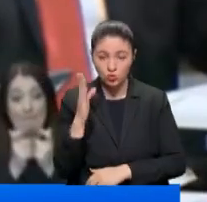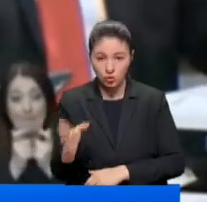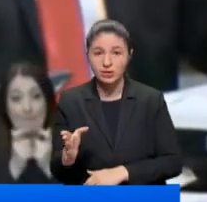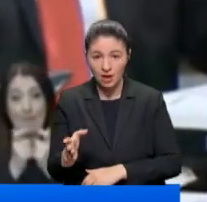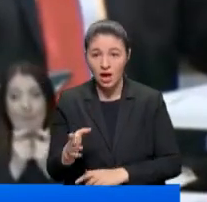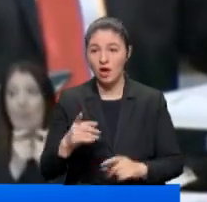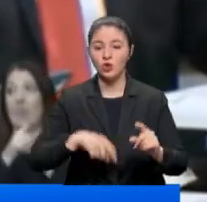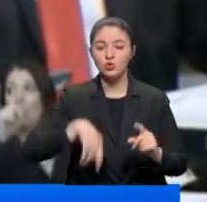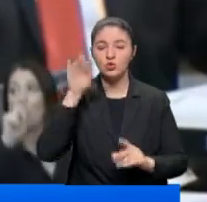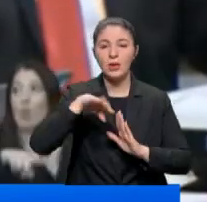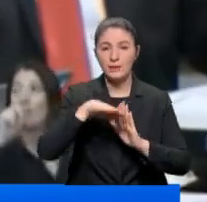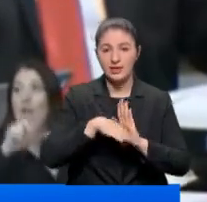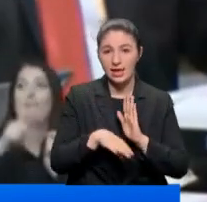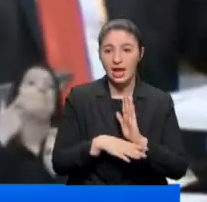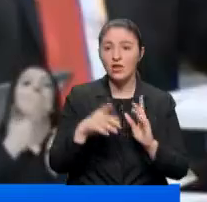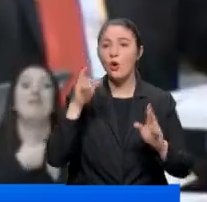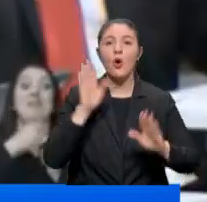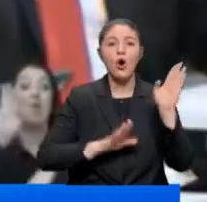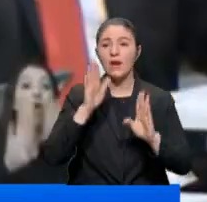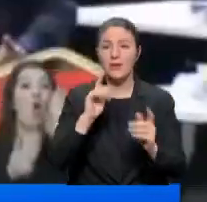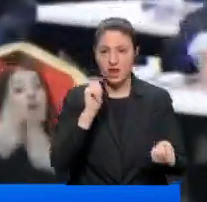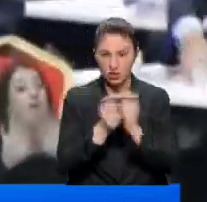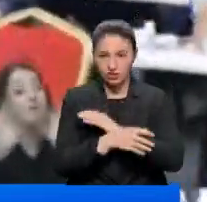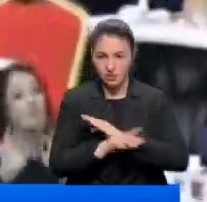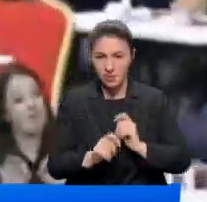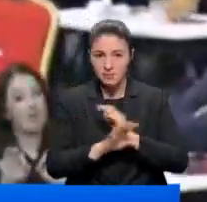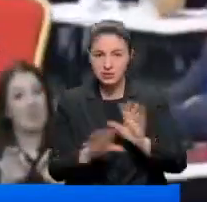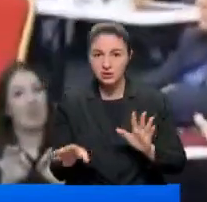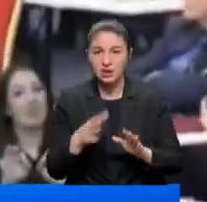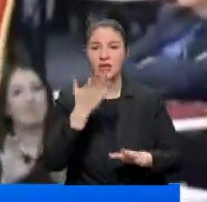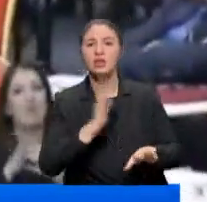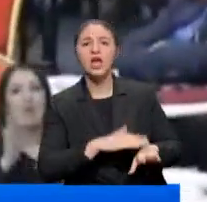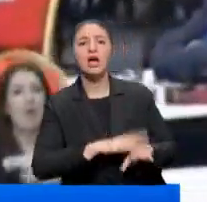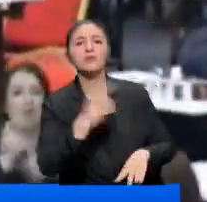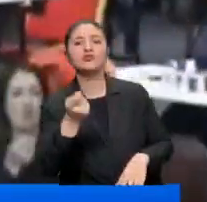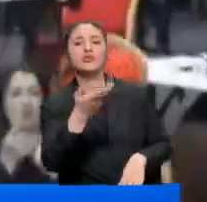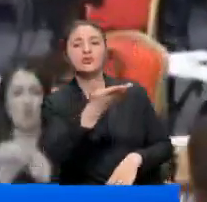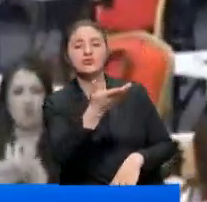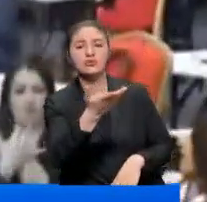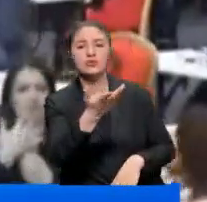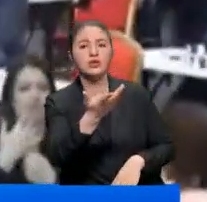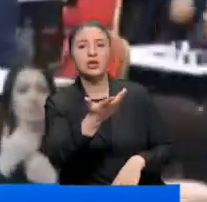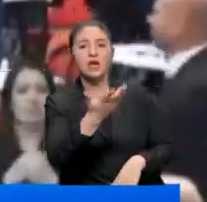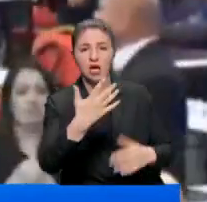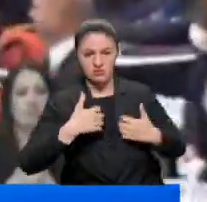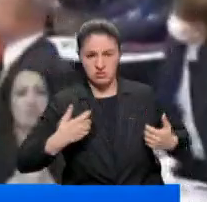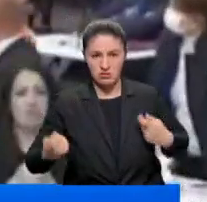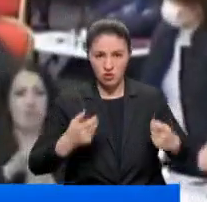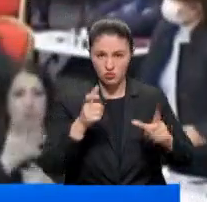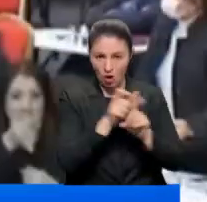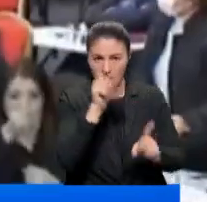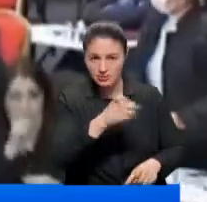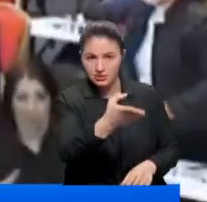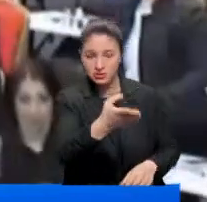İSKİ Genel Kurulu'nda gündem maddelerini oylamasına geçelim. Ne yapmaya çalışıyorsun? Fedai misin sen